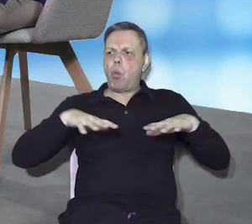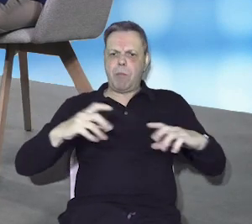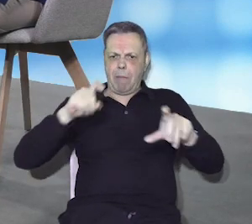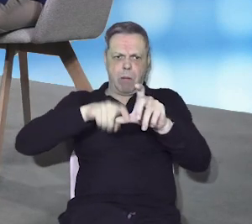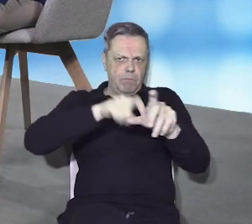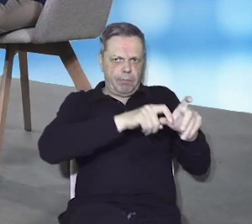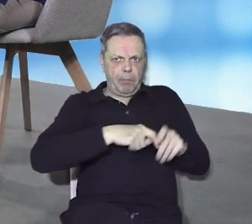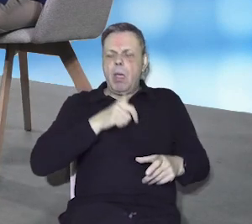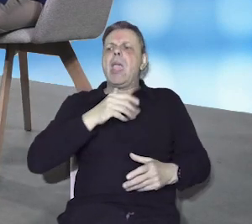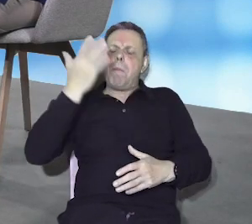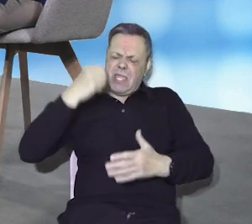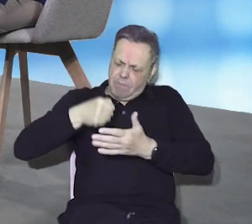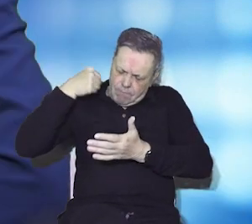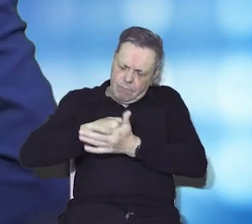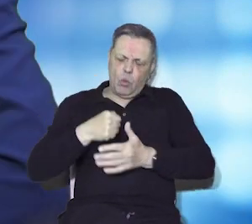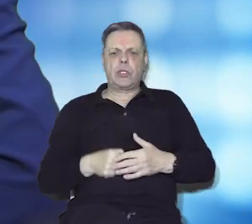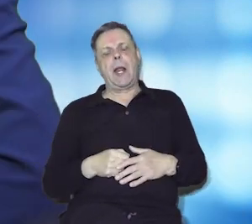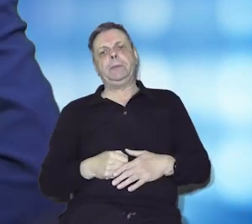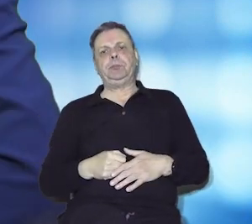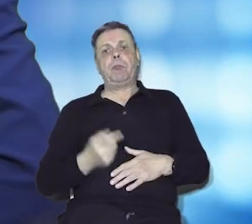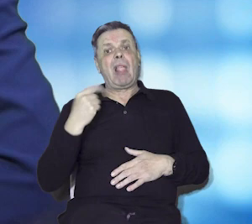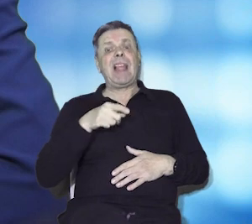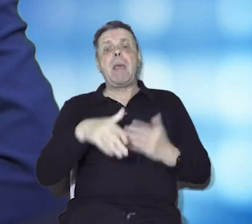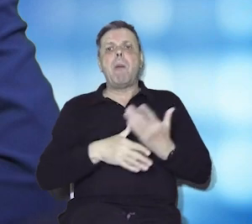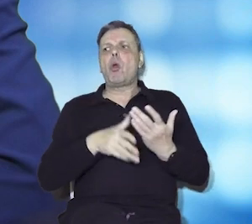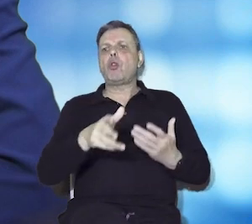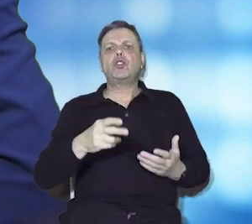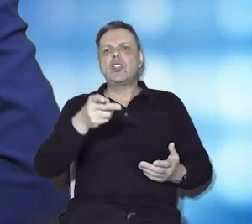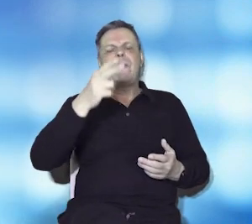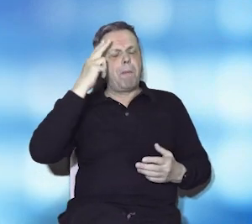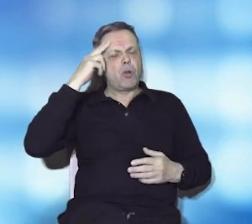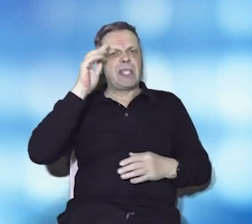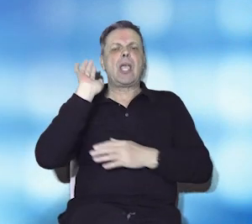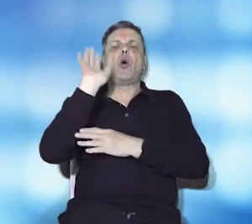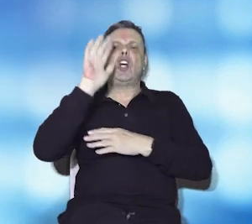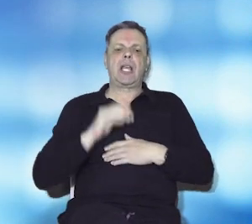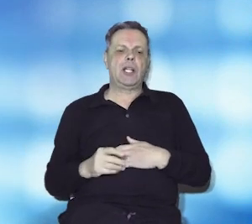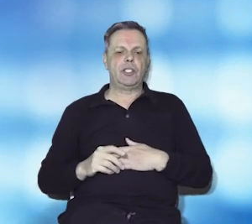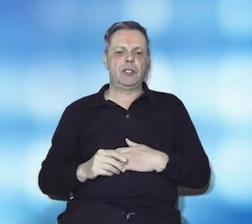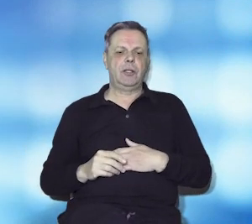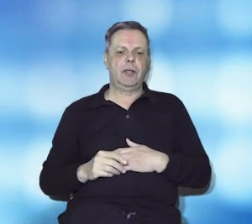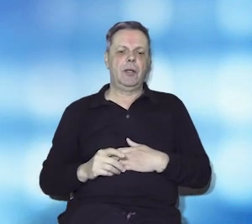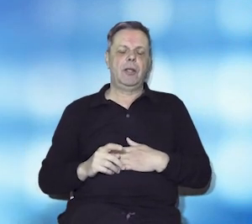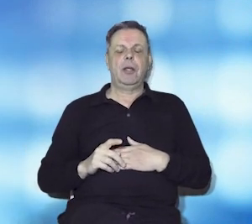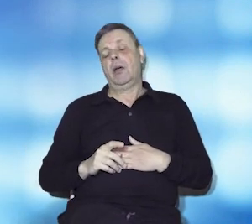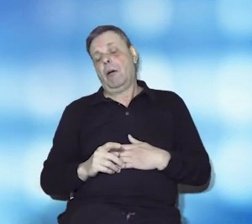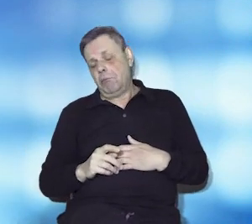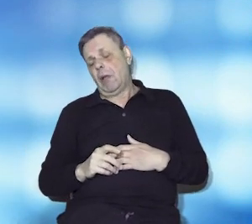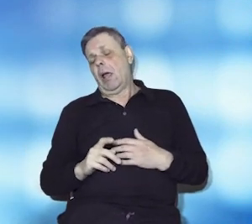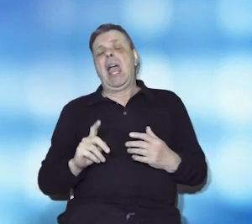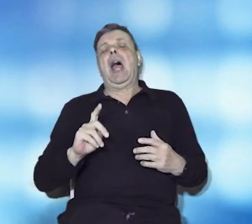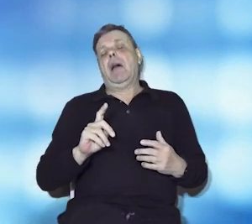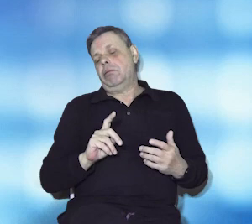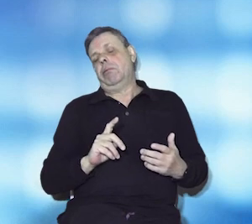i biti ustrajan. Je li vam pomoglo što ste poznati košarkaš? Pa gledajte, nije mi odnemoglo svakako, ali u